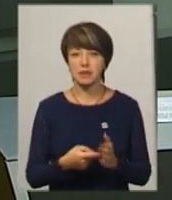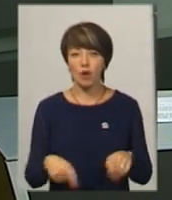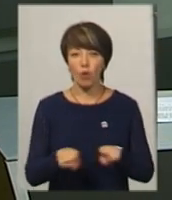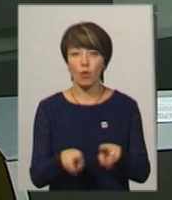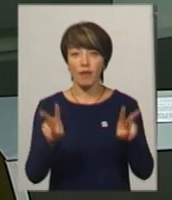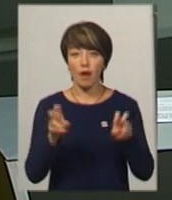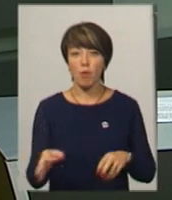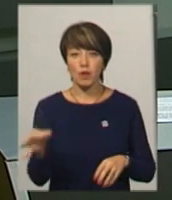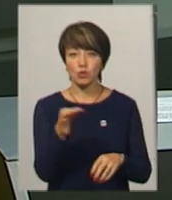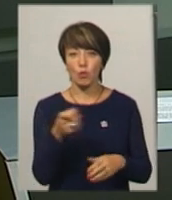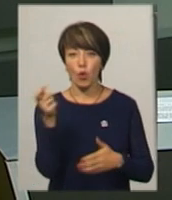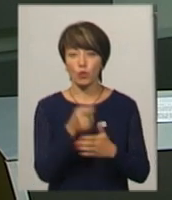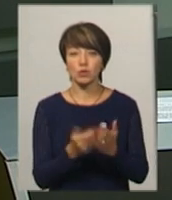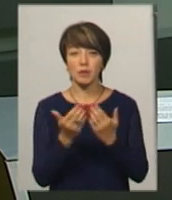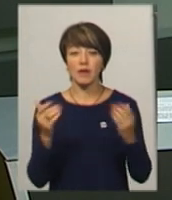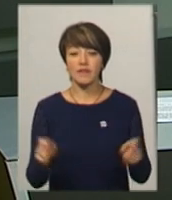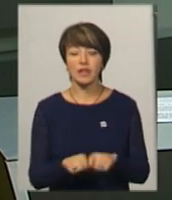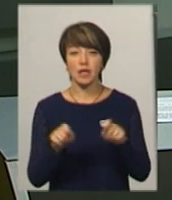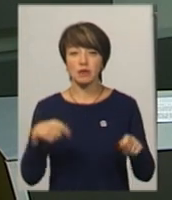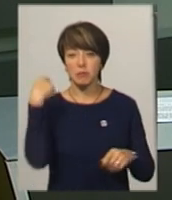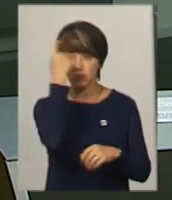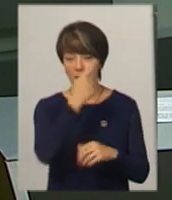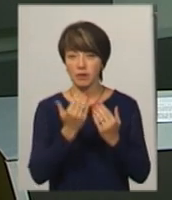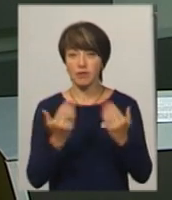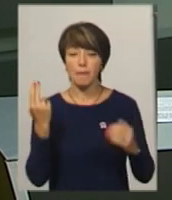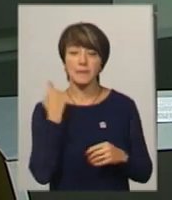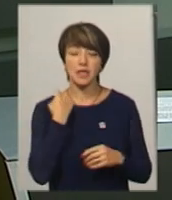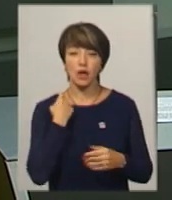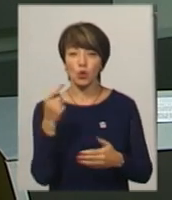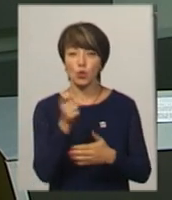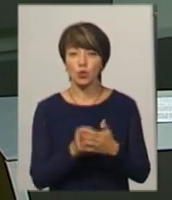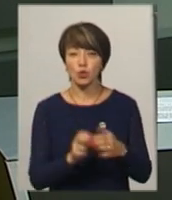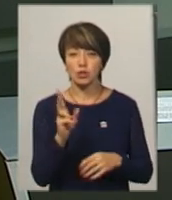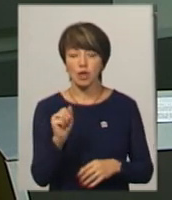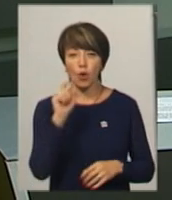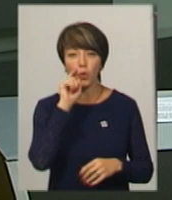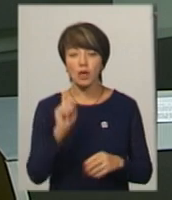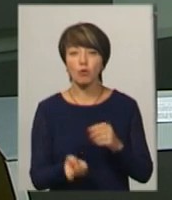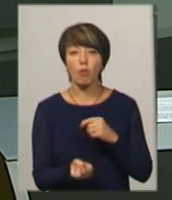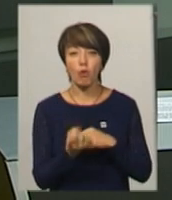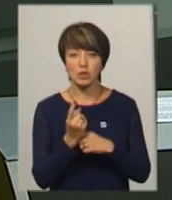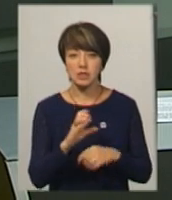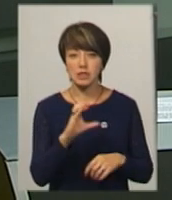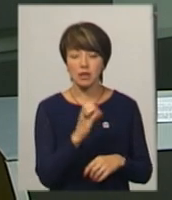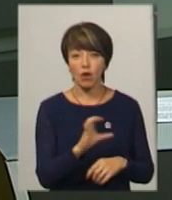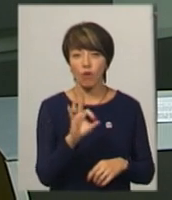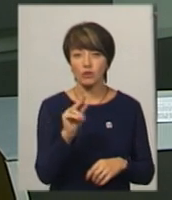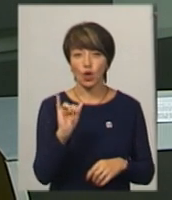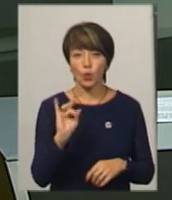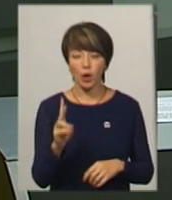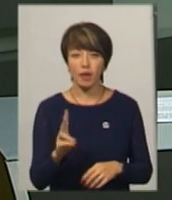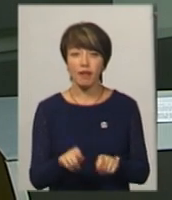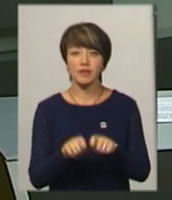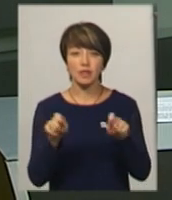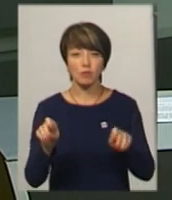обласному художньому музеї відкрилась персональна виставка британського художника українського походження Сергія Овчарука. На